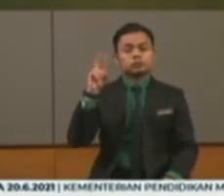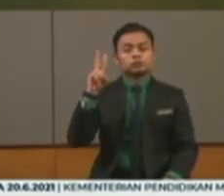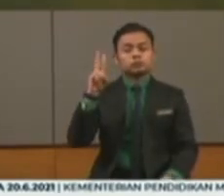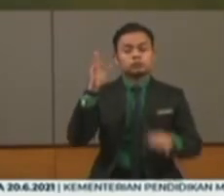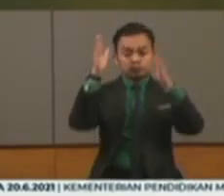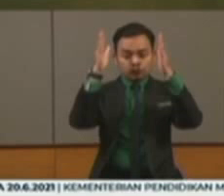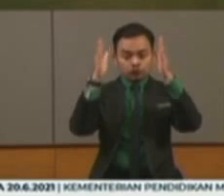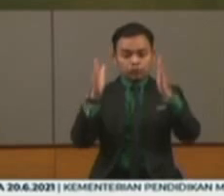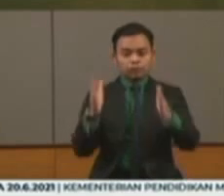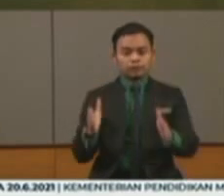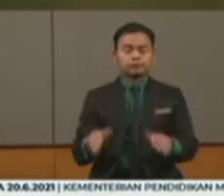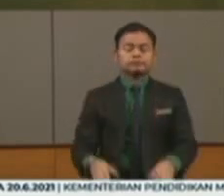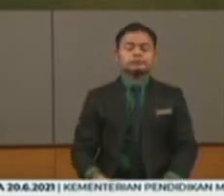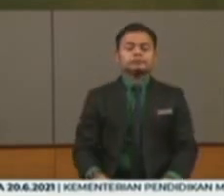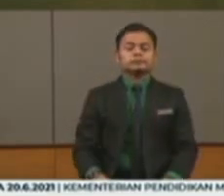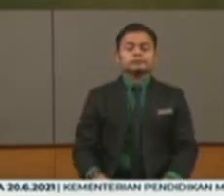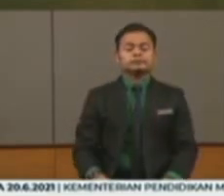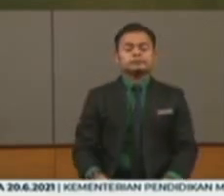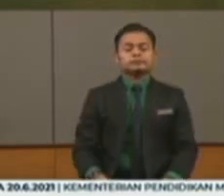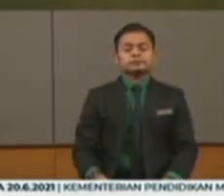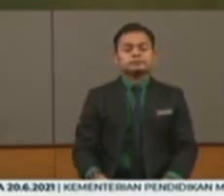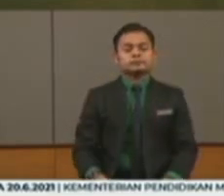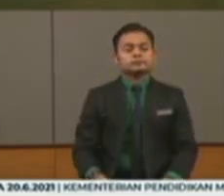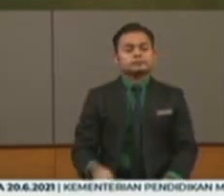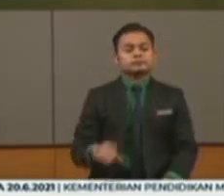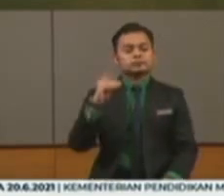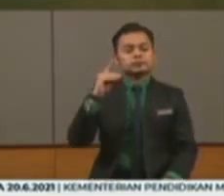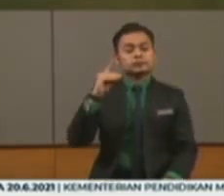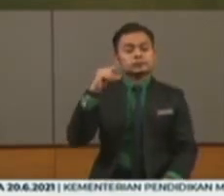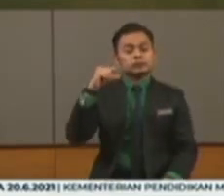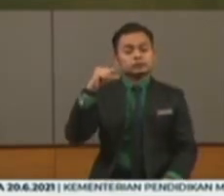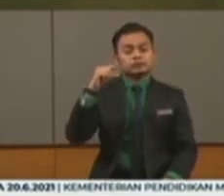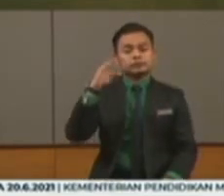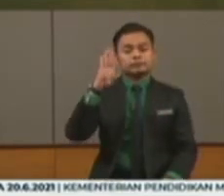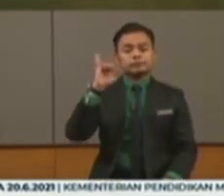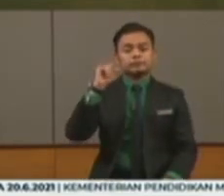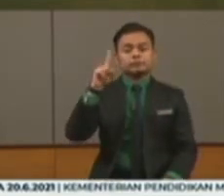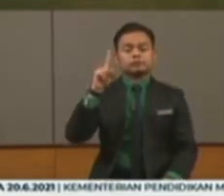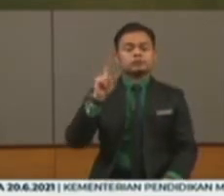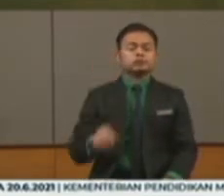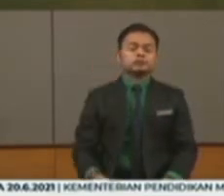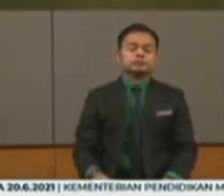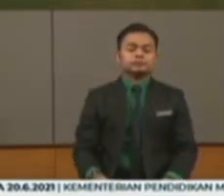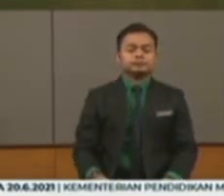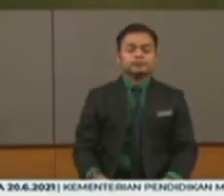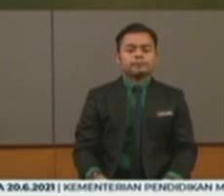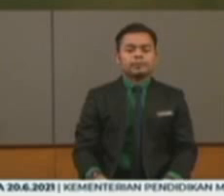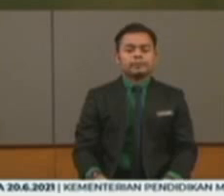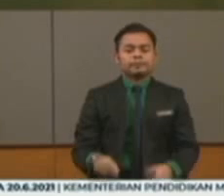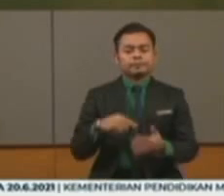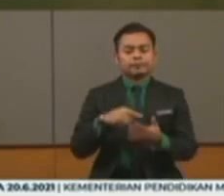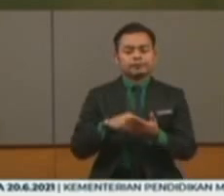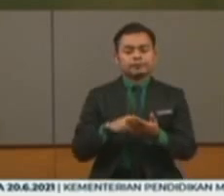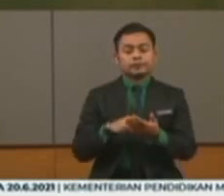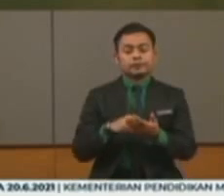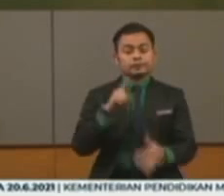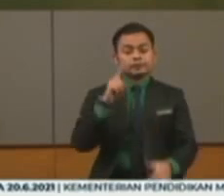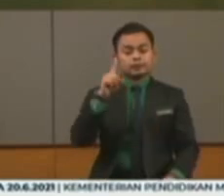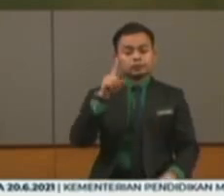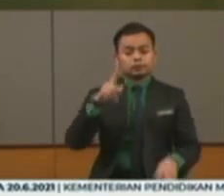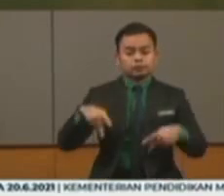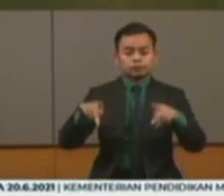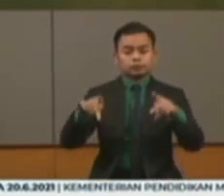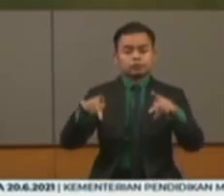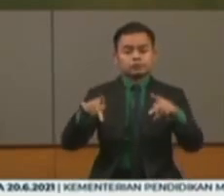orang pegawai perkhidmatan pendidikan grade DJ 41 ini merupakan satu proses